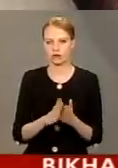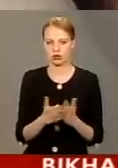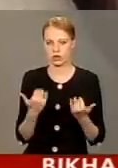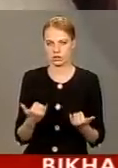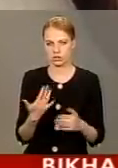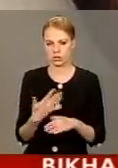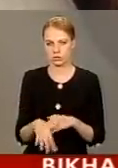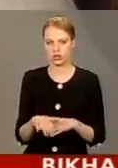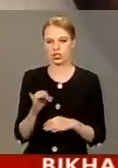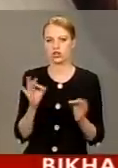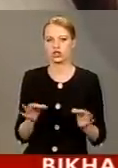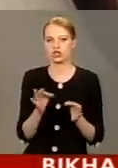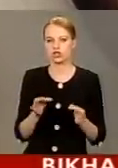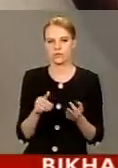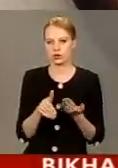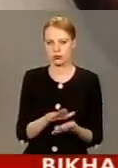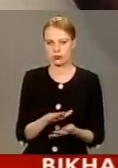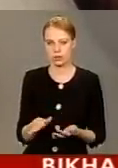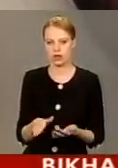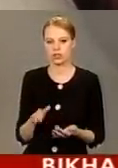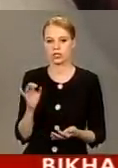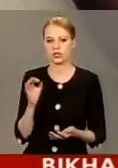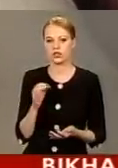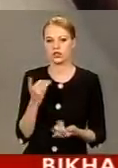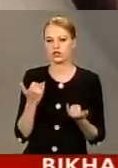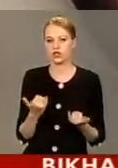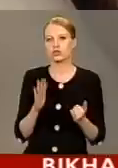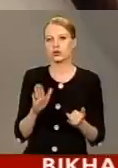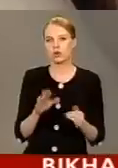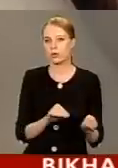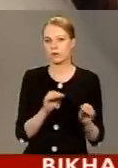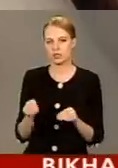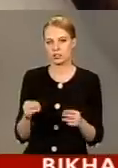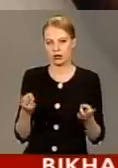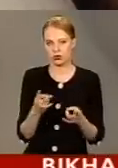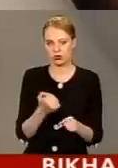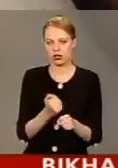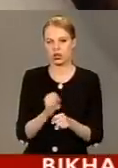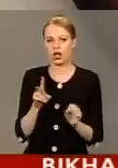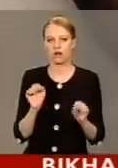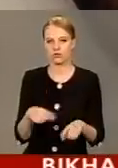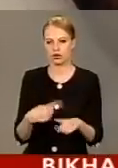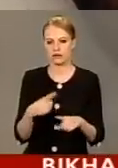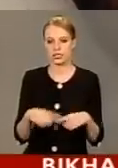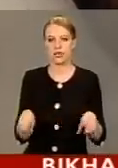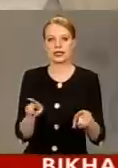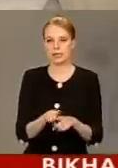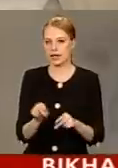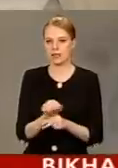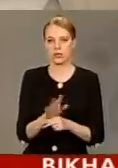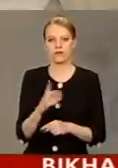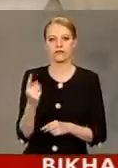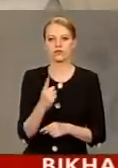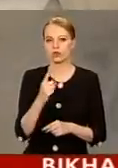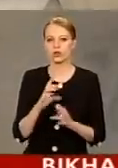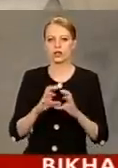вже нічого не допомагає. Зараз тільки пересадку треба, як можна швидше. Таке не лікують у